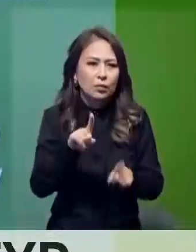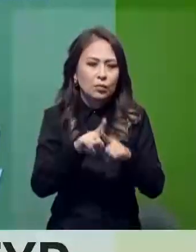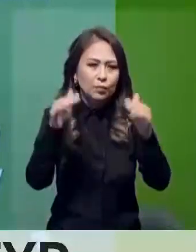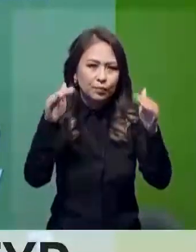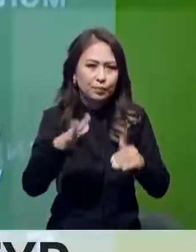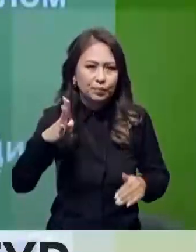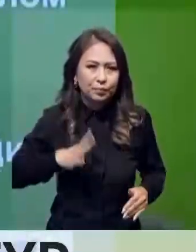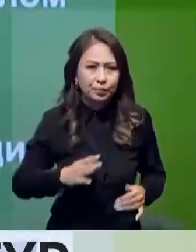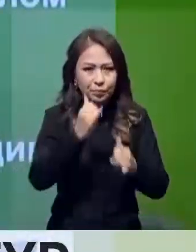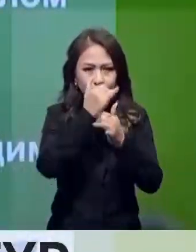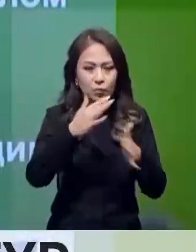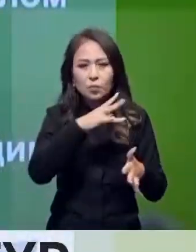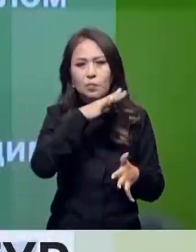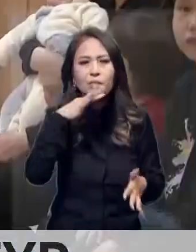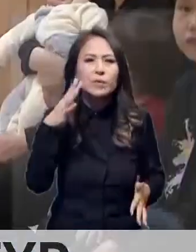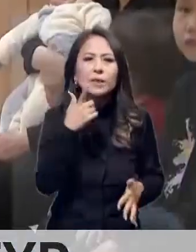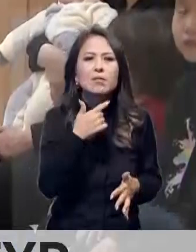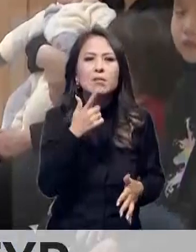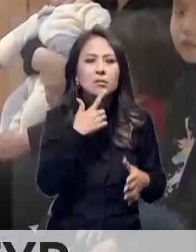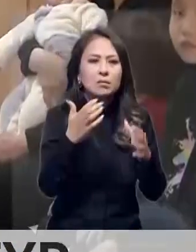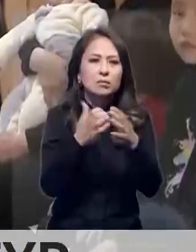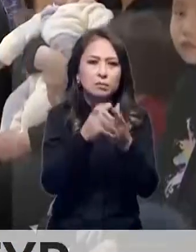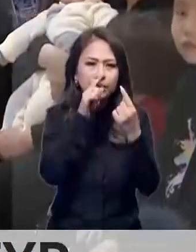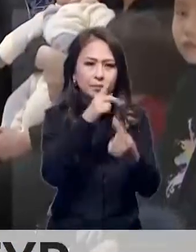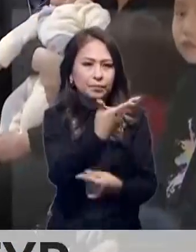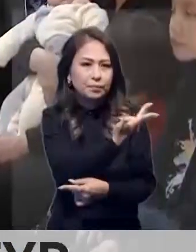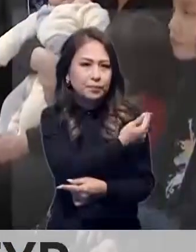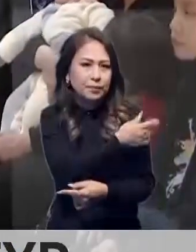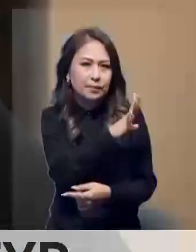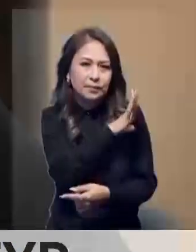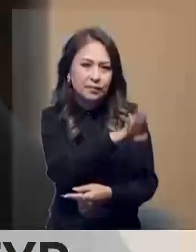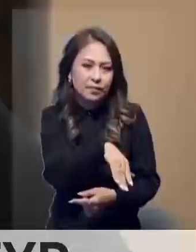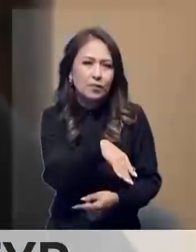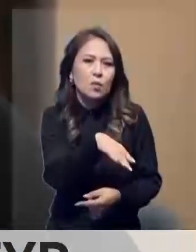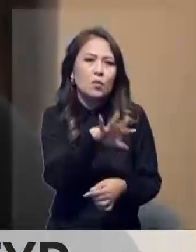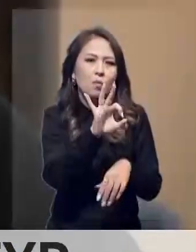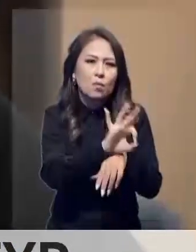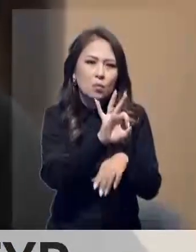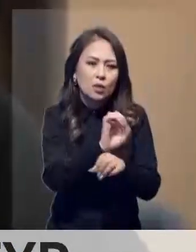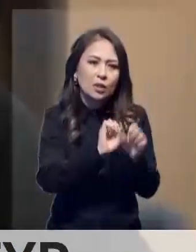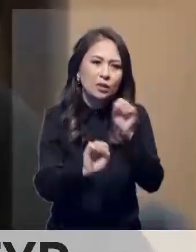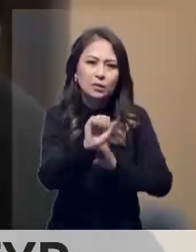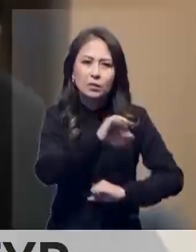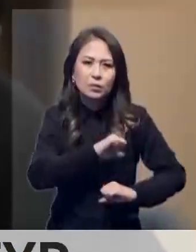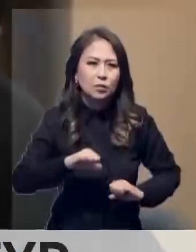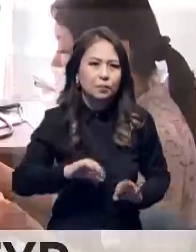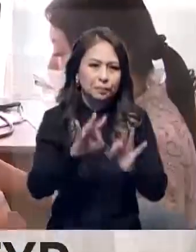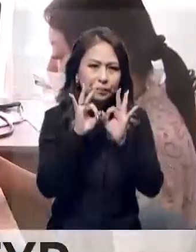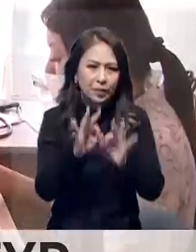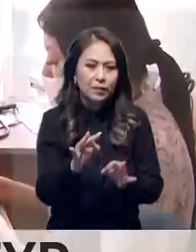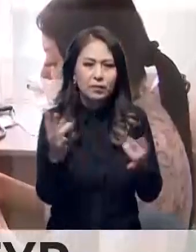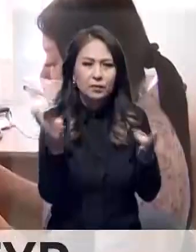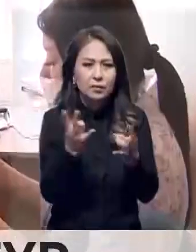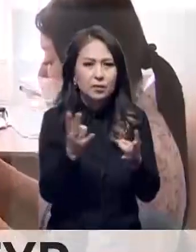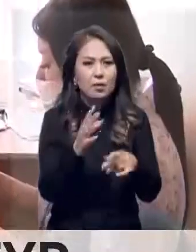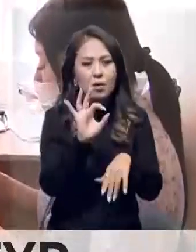иммунитеті төзімсіз тұрғындар жұқтырады. Көбі қызылшаға қарсы екпе алмаған. Ал вакцина аурудан сақтанудың ең тиімді жолы дейді